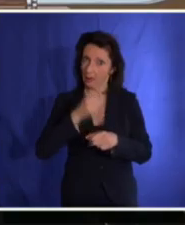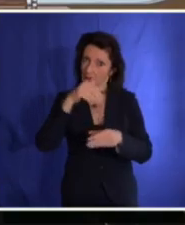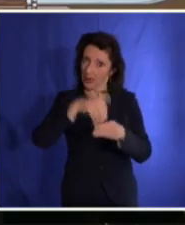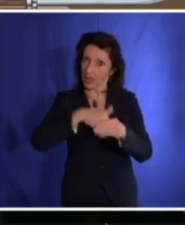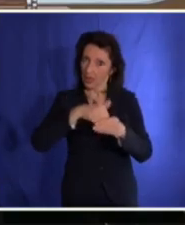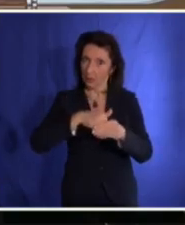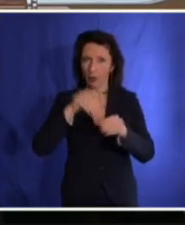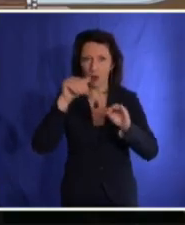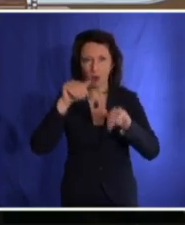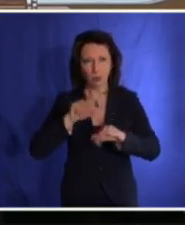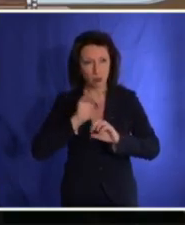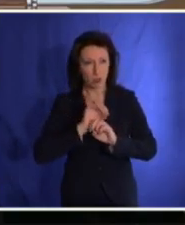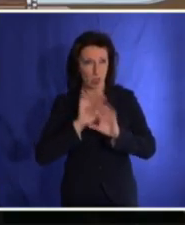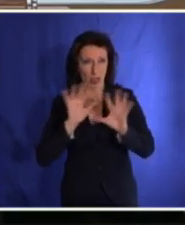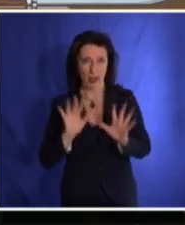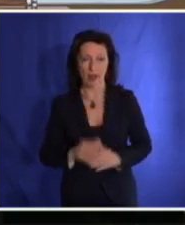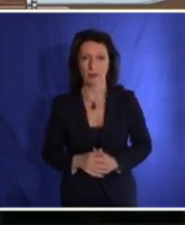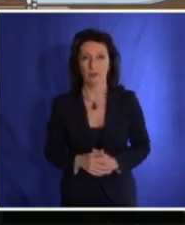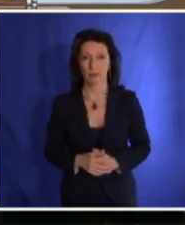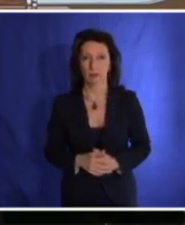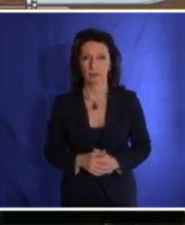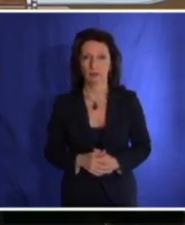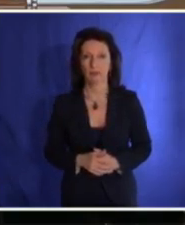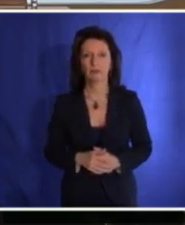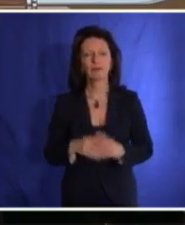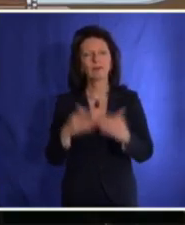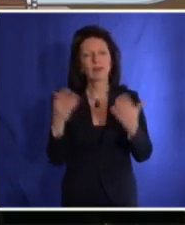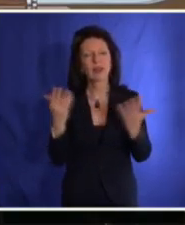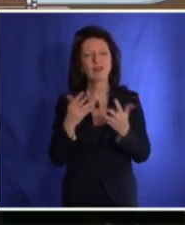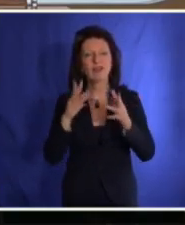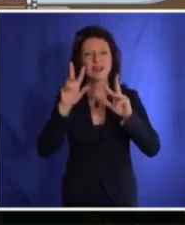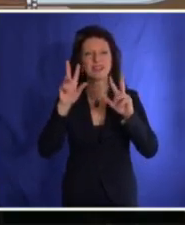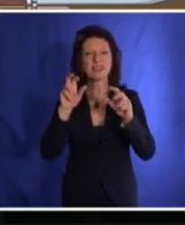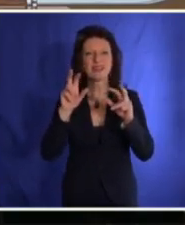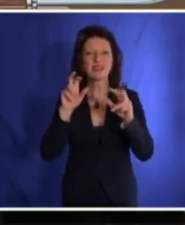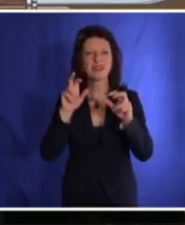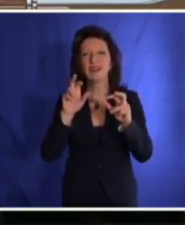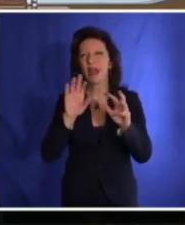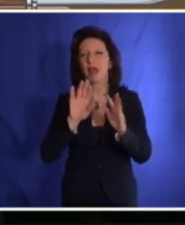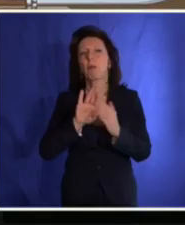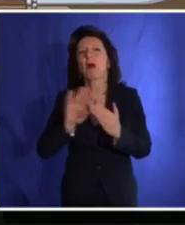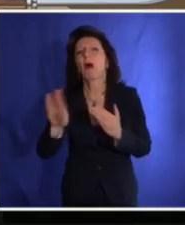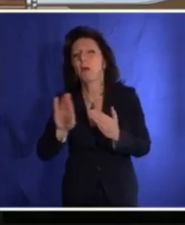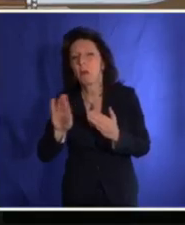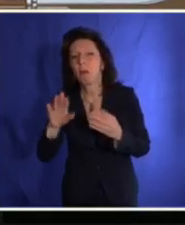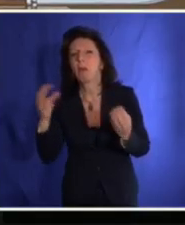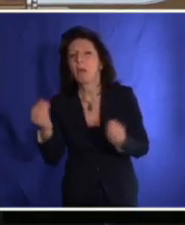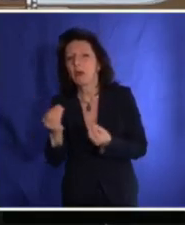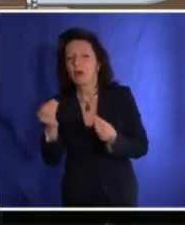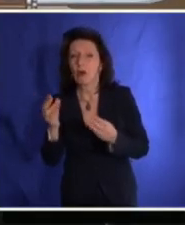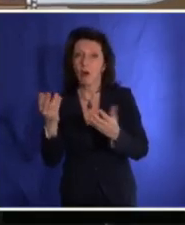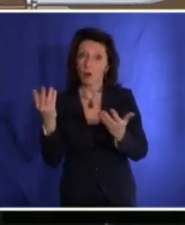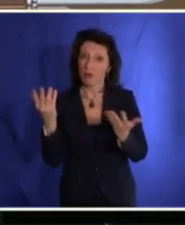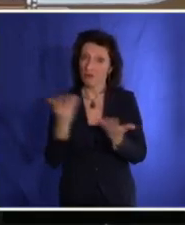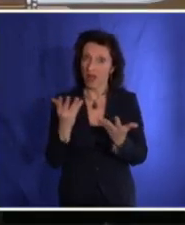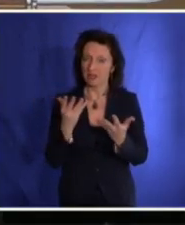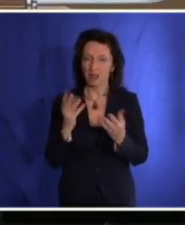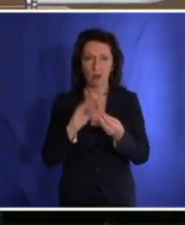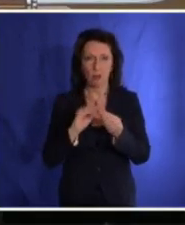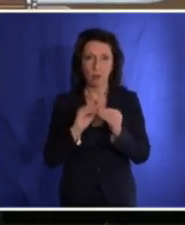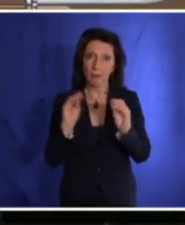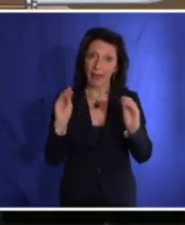sein, wo geht es um Randthemen und wo geht es um echte Probleme. Wo geht es um